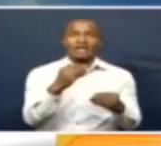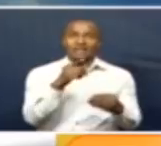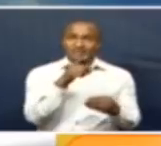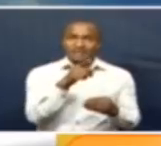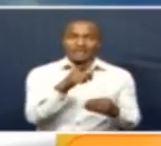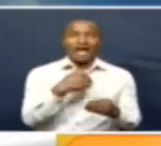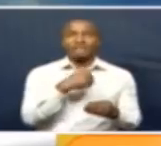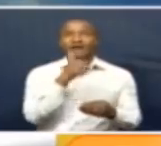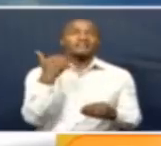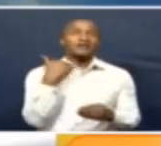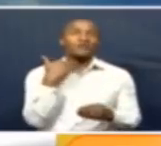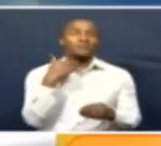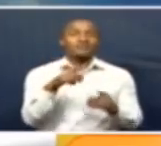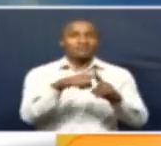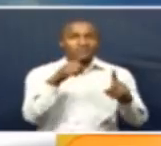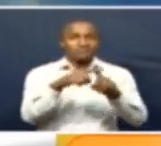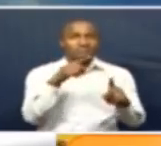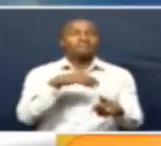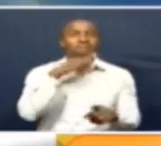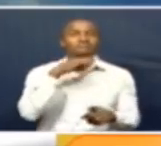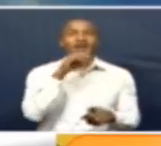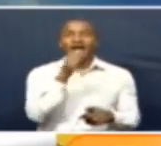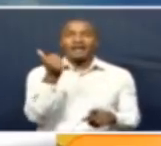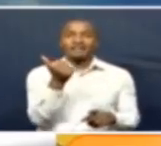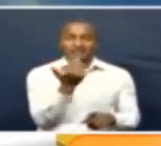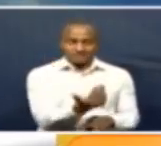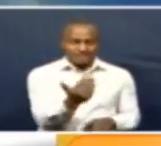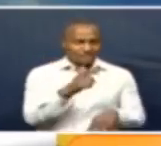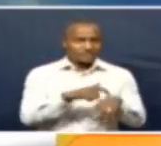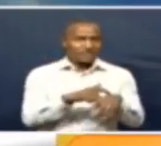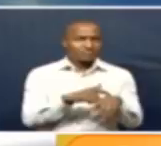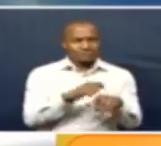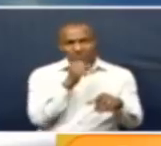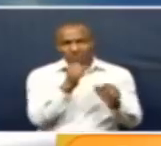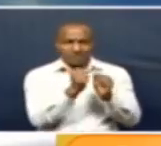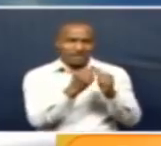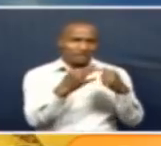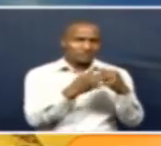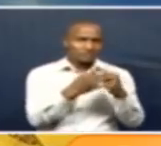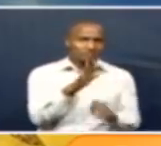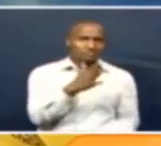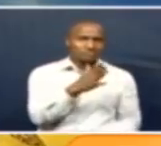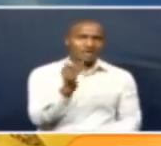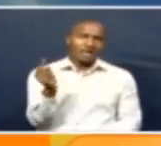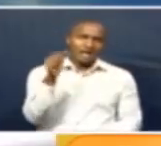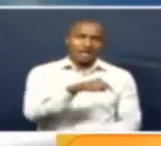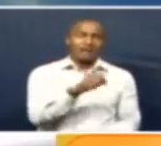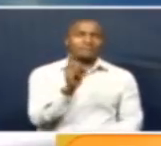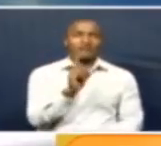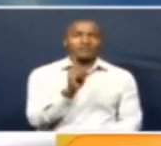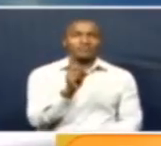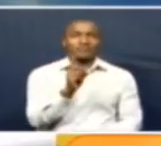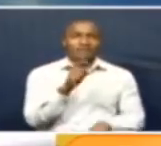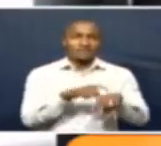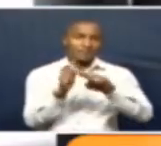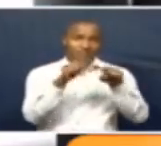waisi wengine waliuawa na wengine wakakuja watoto sasa tukiwa watoto 18 years hapo ndiye alikuja Nairobi alipokuja Nairobi